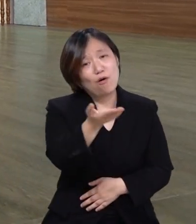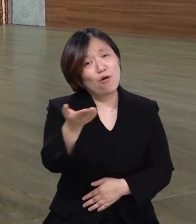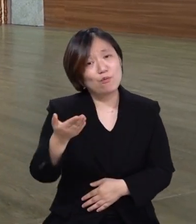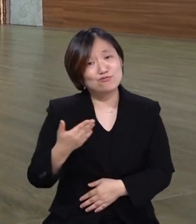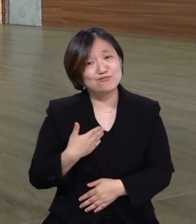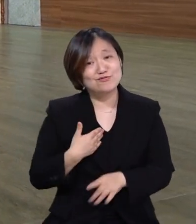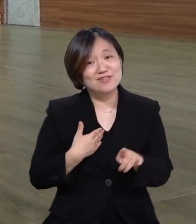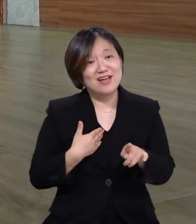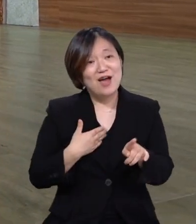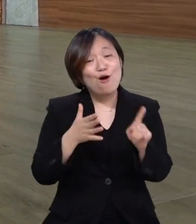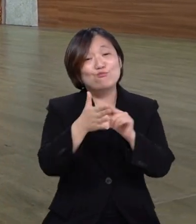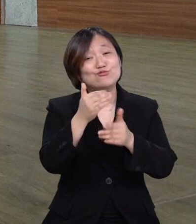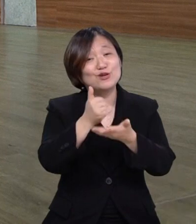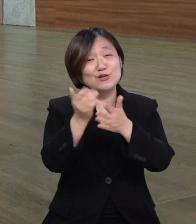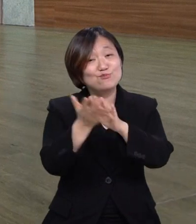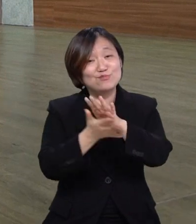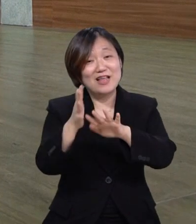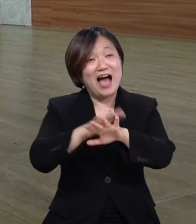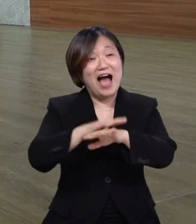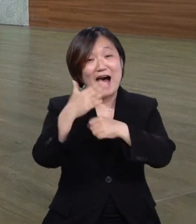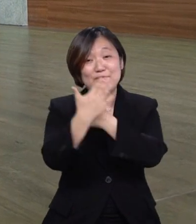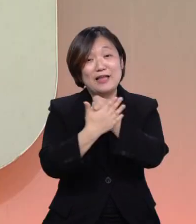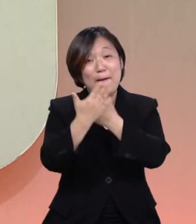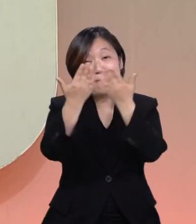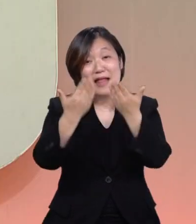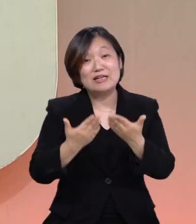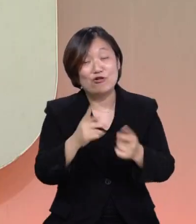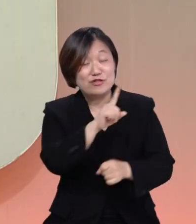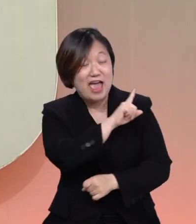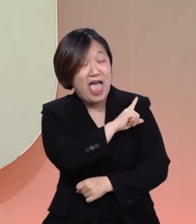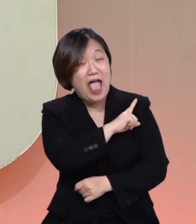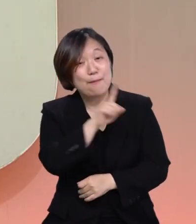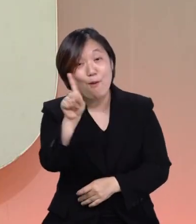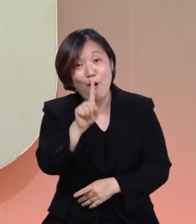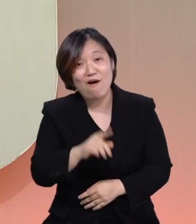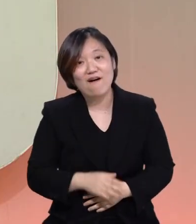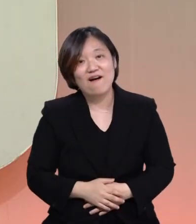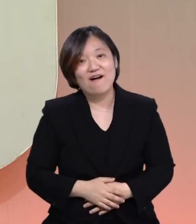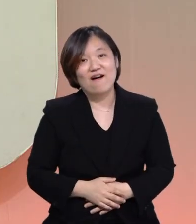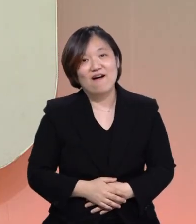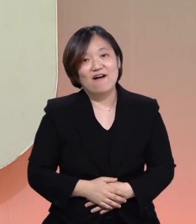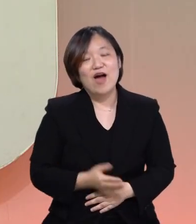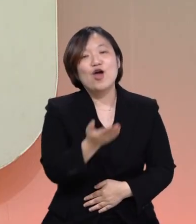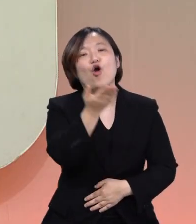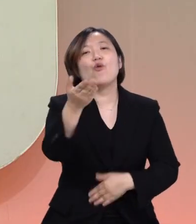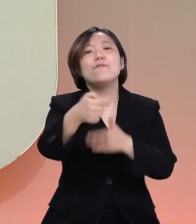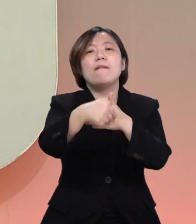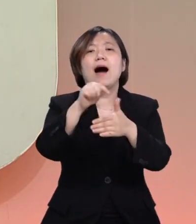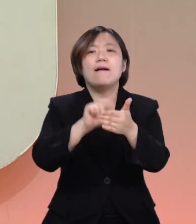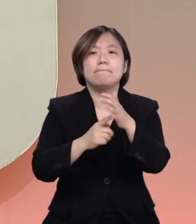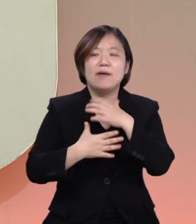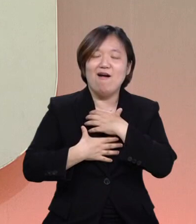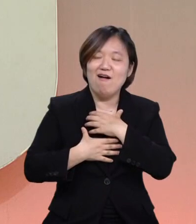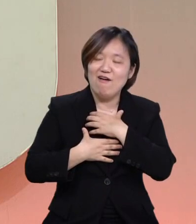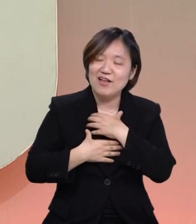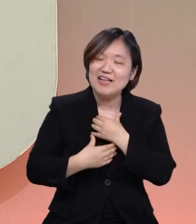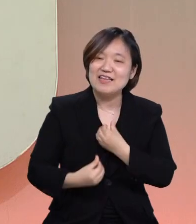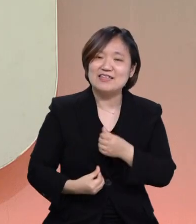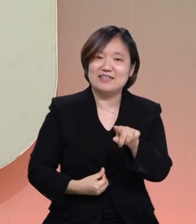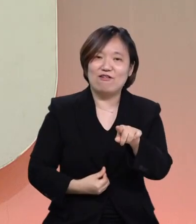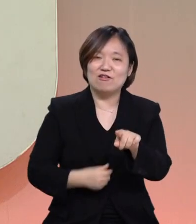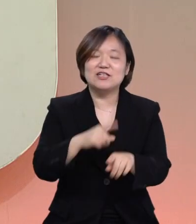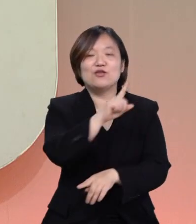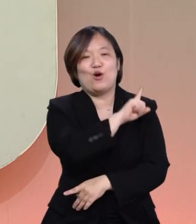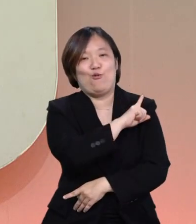가피 중에서 최고의 가피는 마음이 편안해지는게 최고의 값입니다라는 말씀을